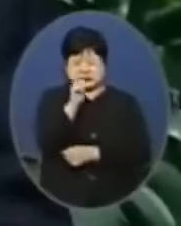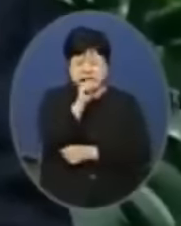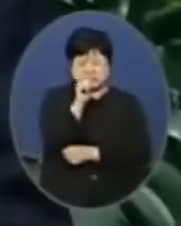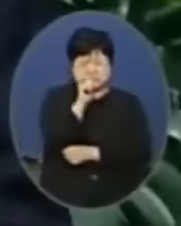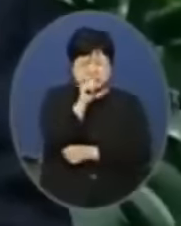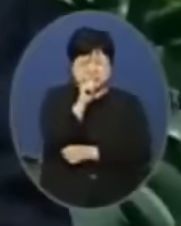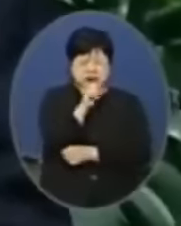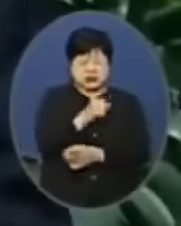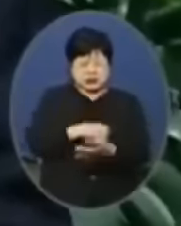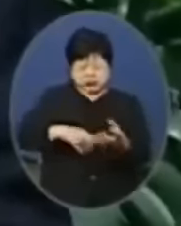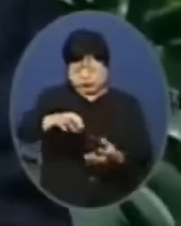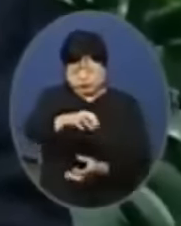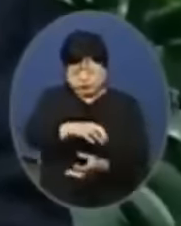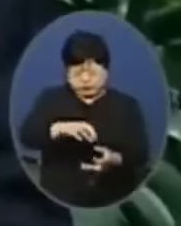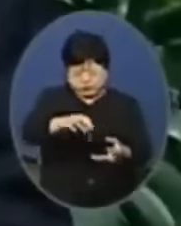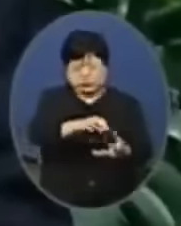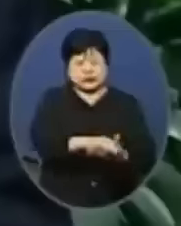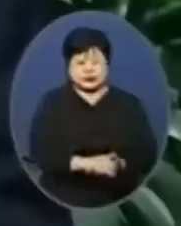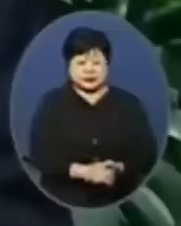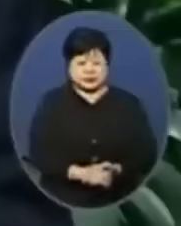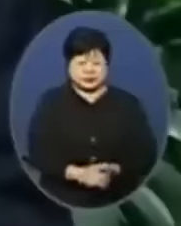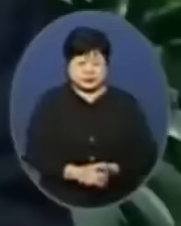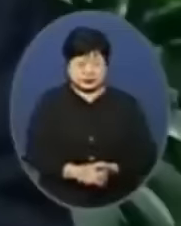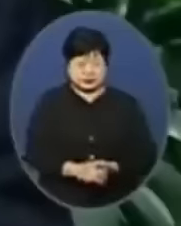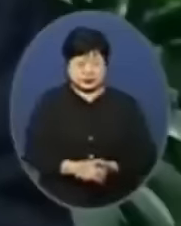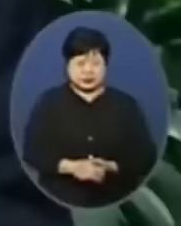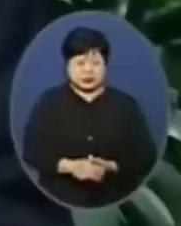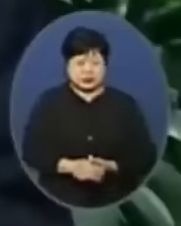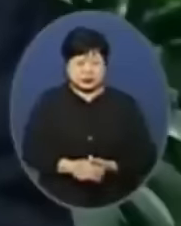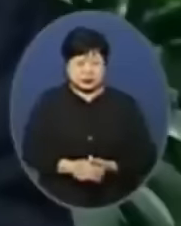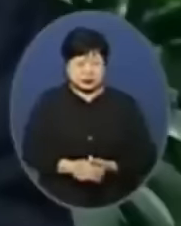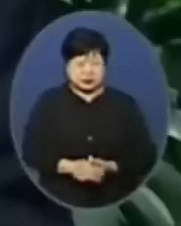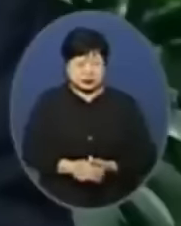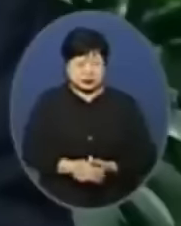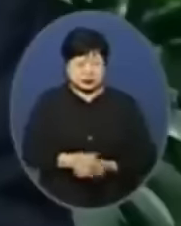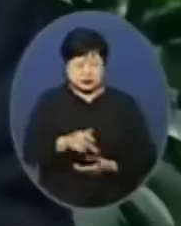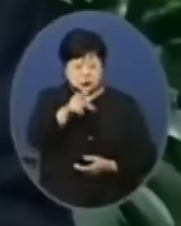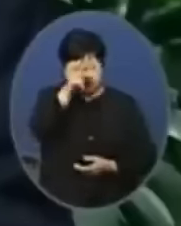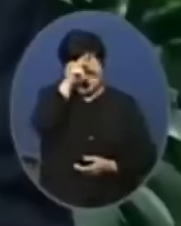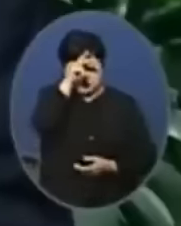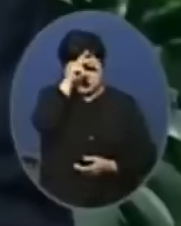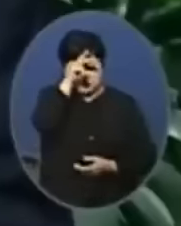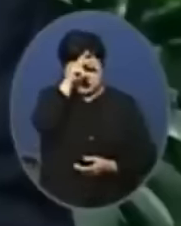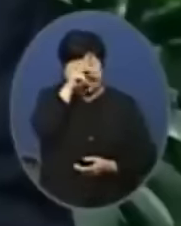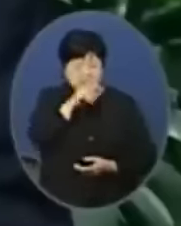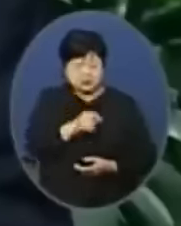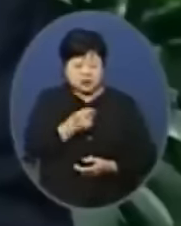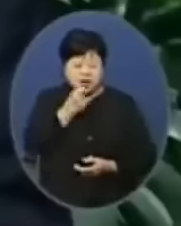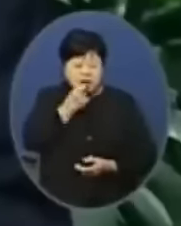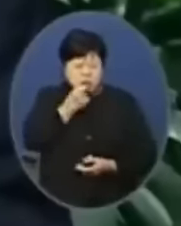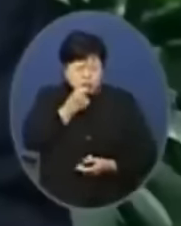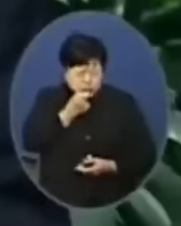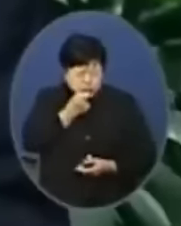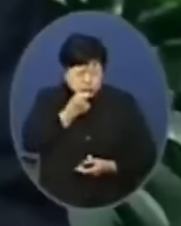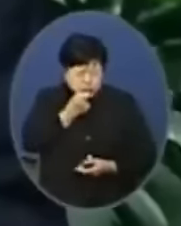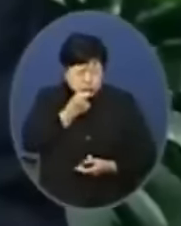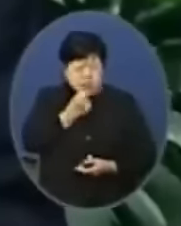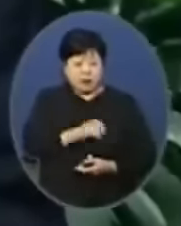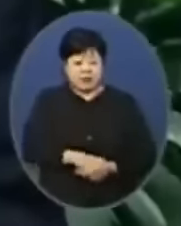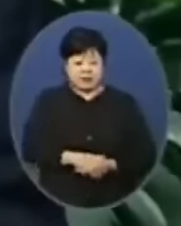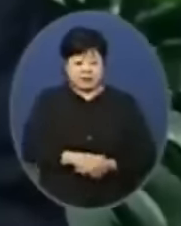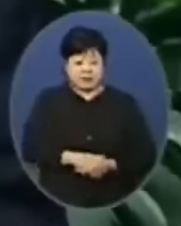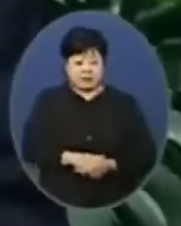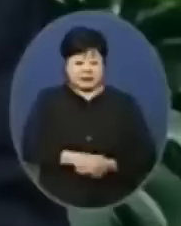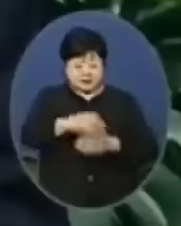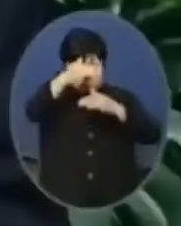이리저리 세치기를 하므로 혼돈이 극에 달했을 때라도 교통성경이 와서 호르렉에 몇 번 안 불면 다 정리가